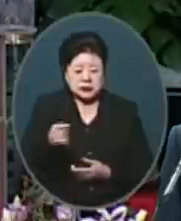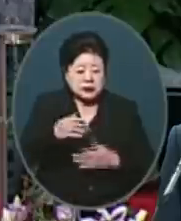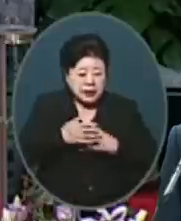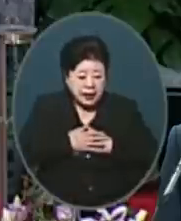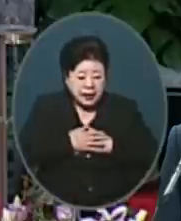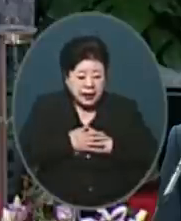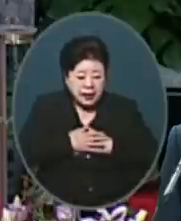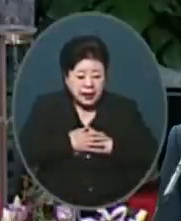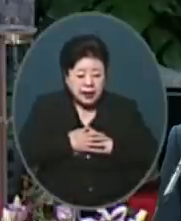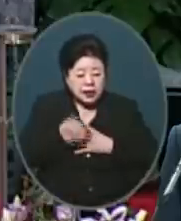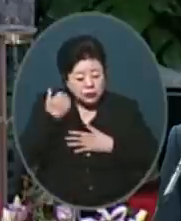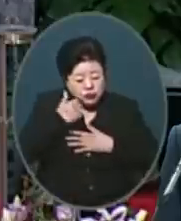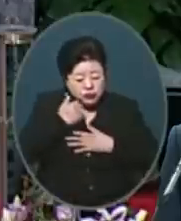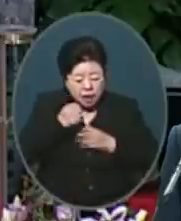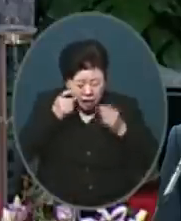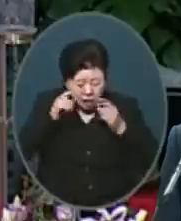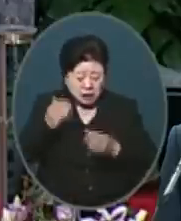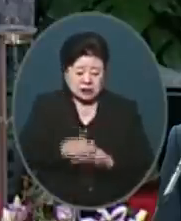나의 정체성이다.